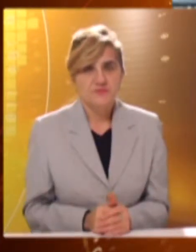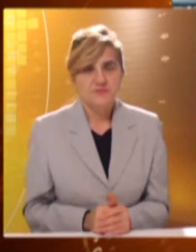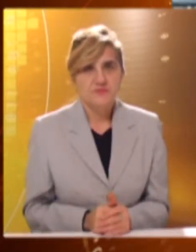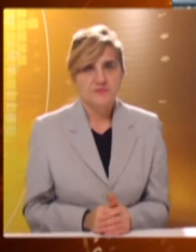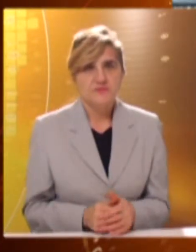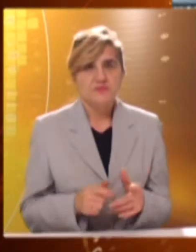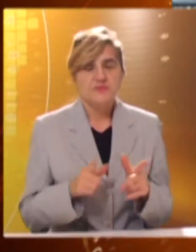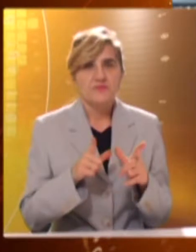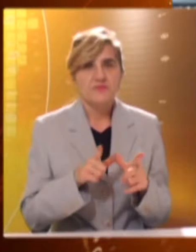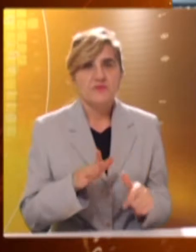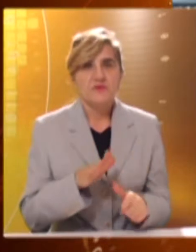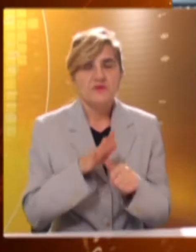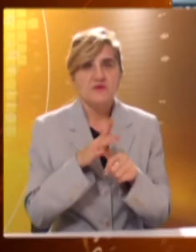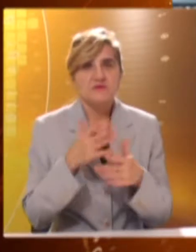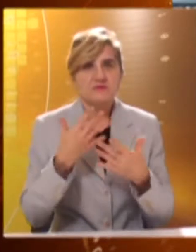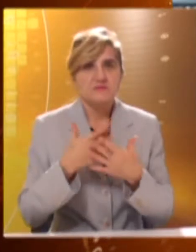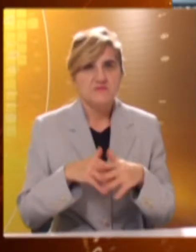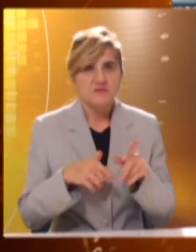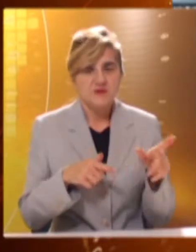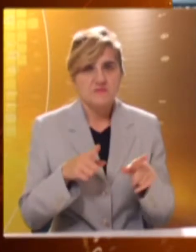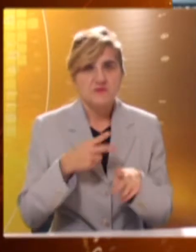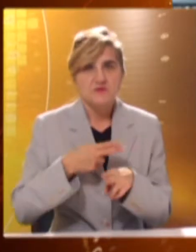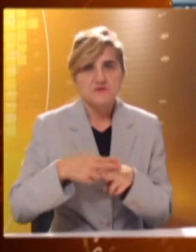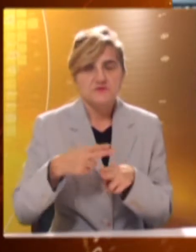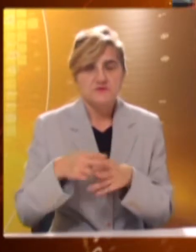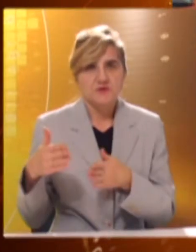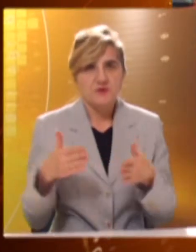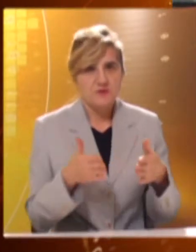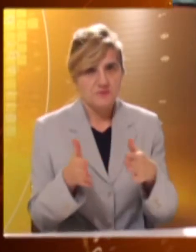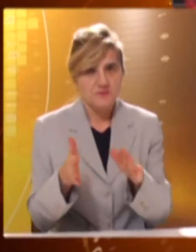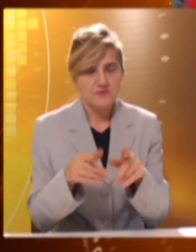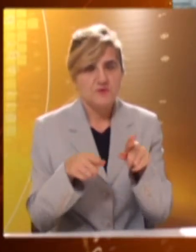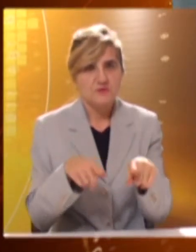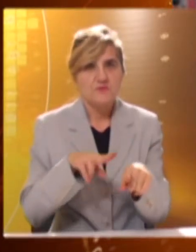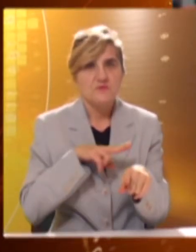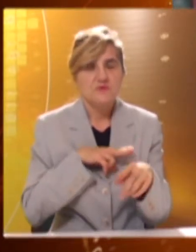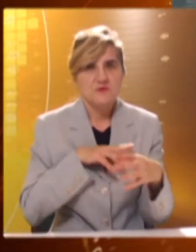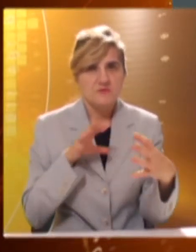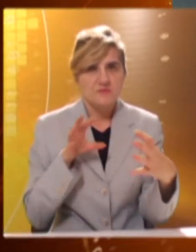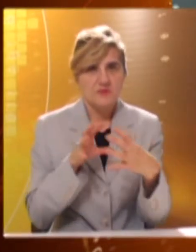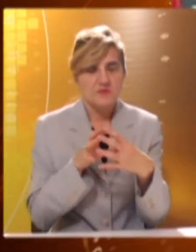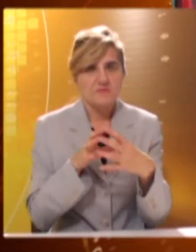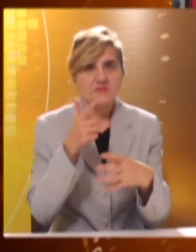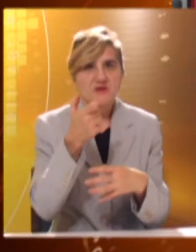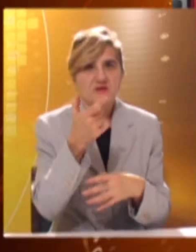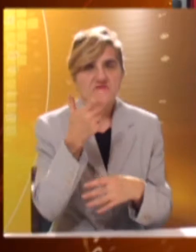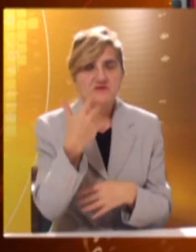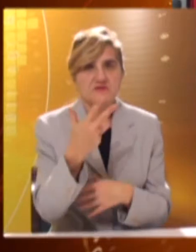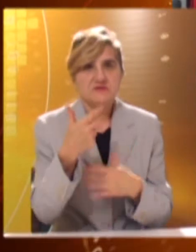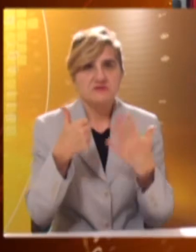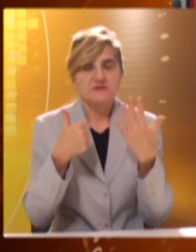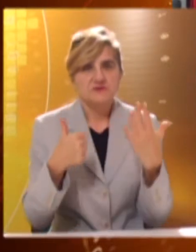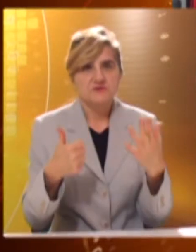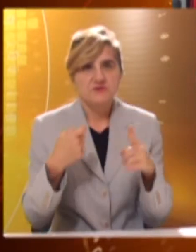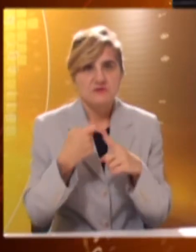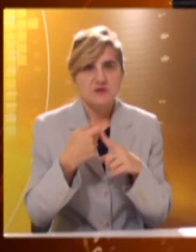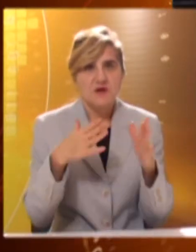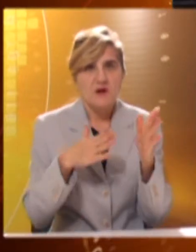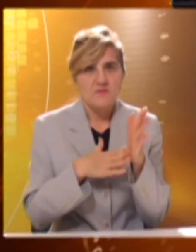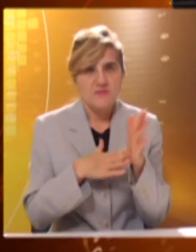U nadležnost javnog preduzeća za upravljanje putevima spada 236 km lokalnih puteva i ulica i oko 19.000